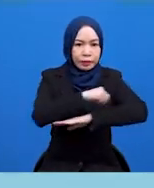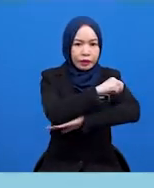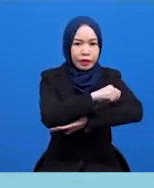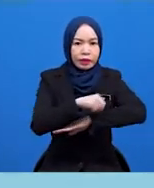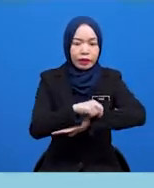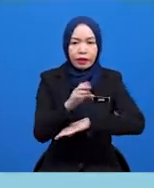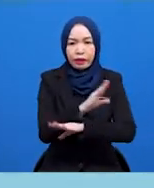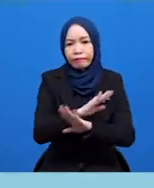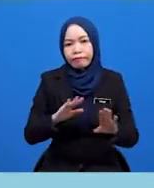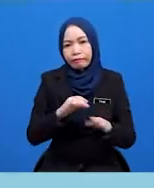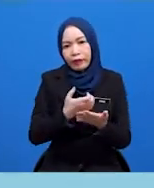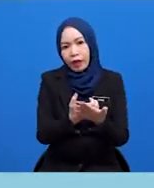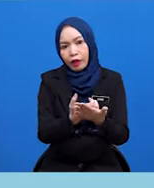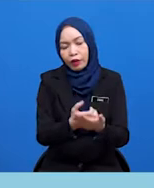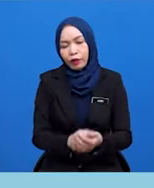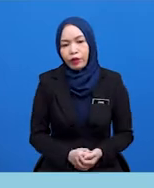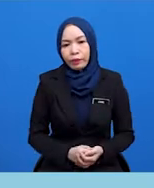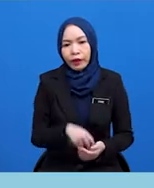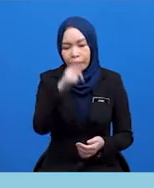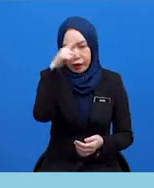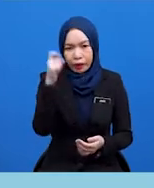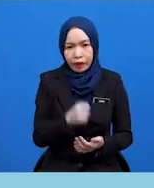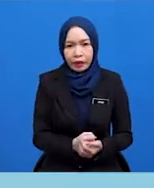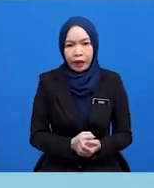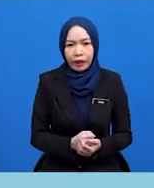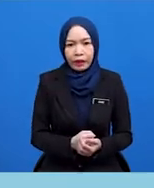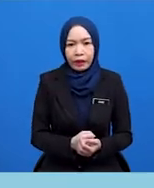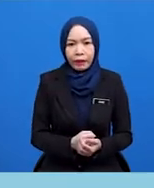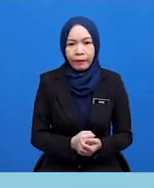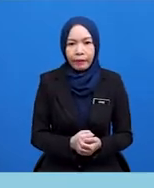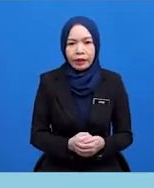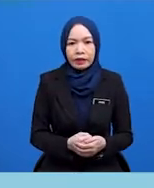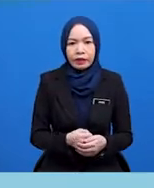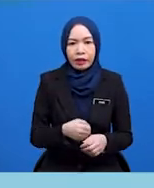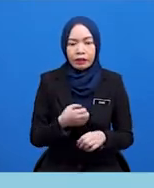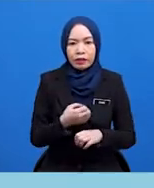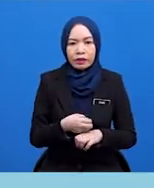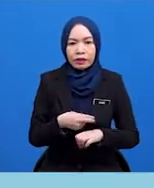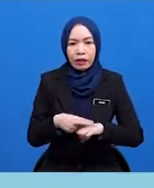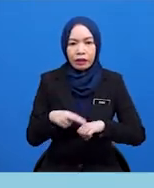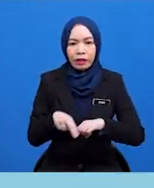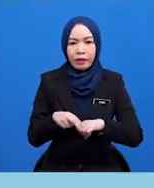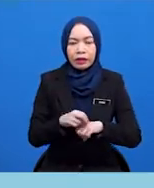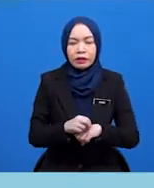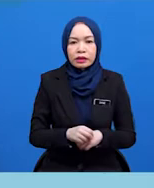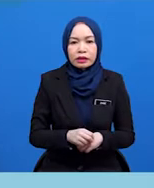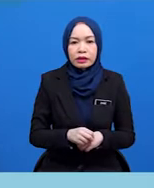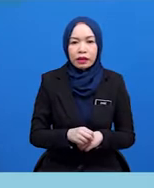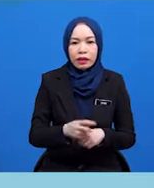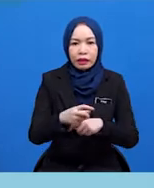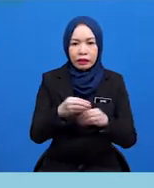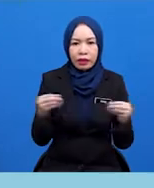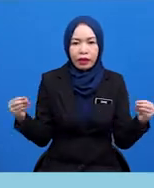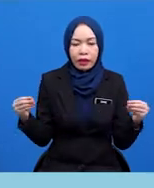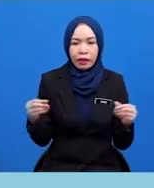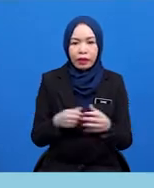kerana amalan pecah tanah secara pusaka menyebabkan tanah yang luas menjadi semakin kecil dan